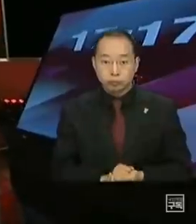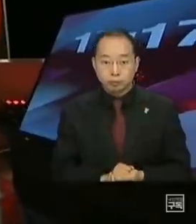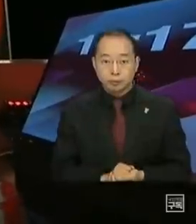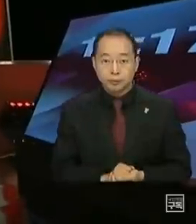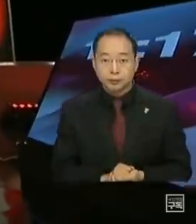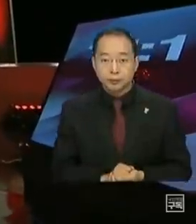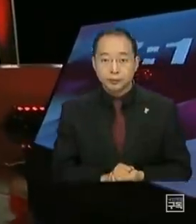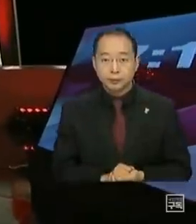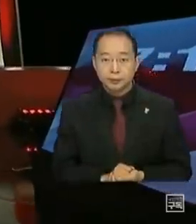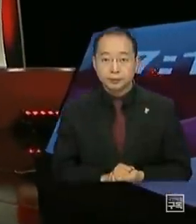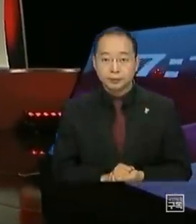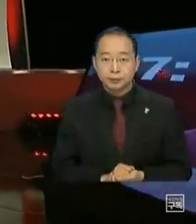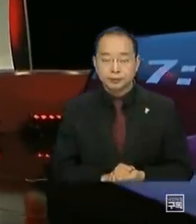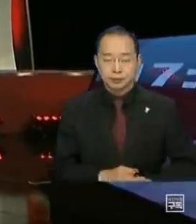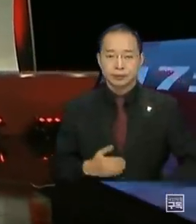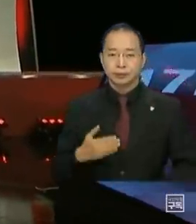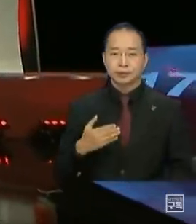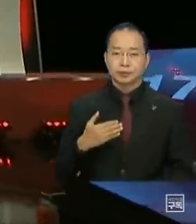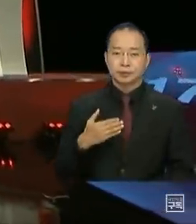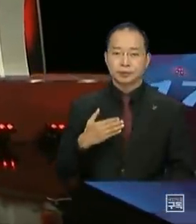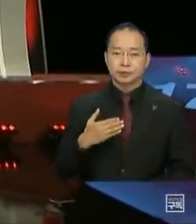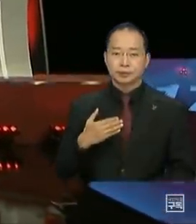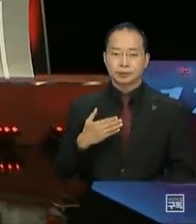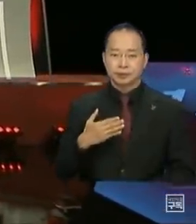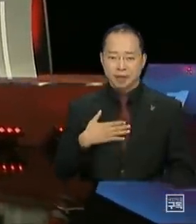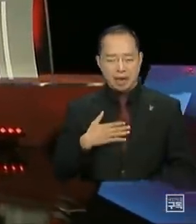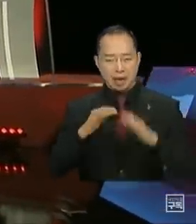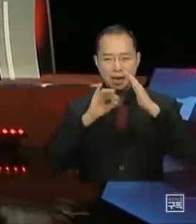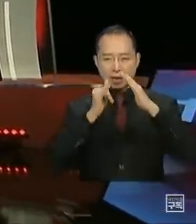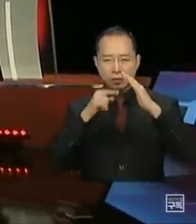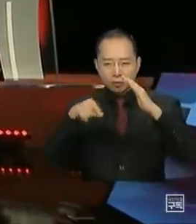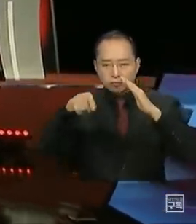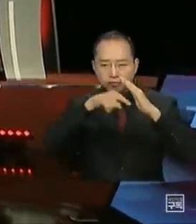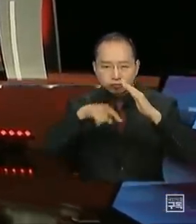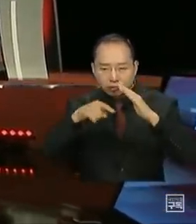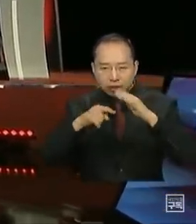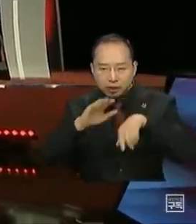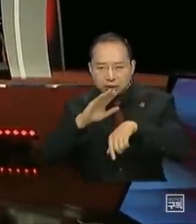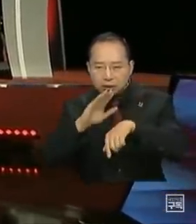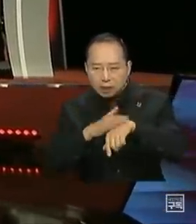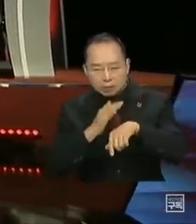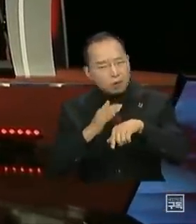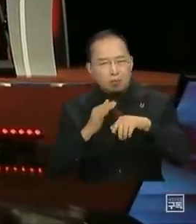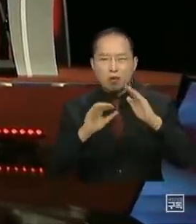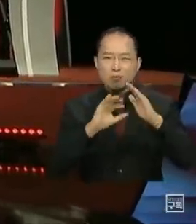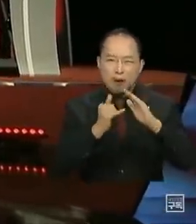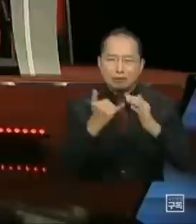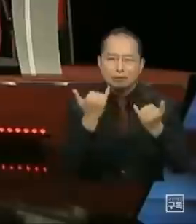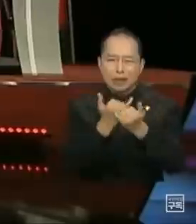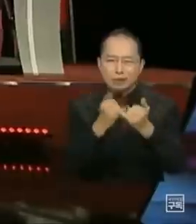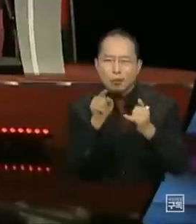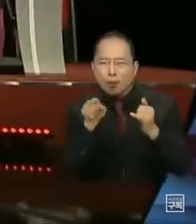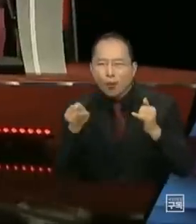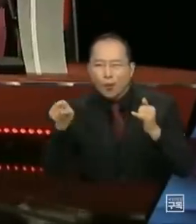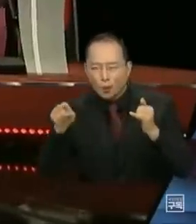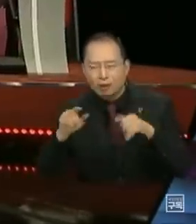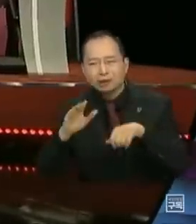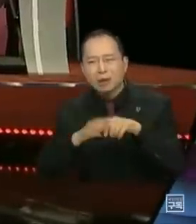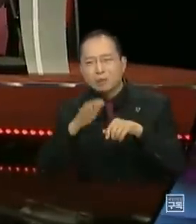물론 뭐 제 반개 가족 중에서 잘못한 부분이 있긴 합니다만은